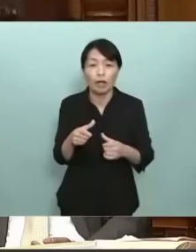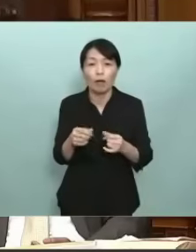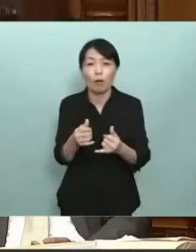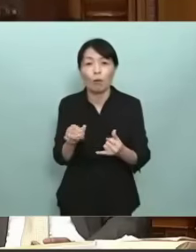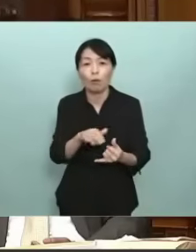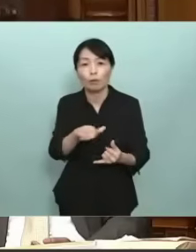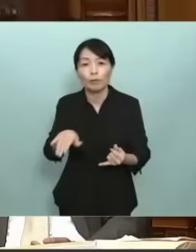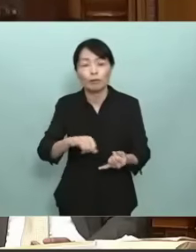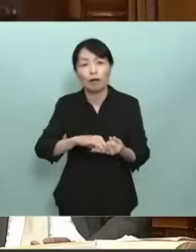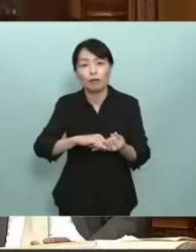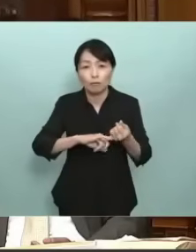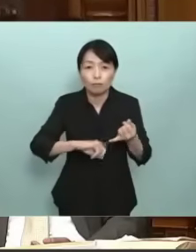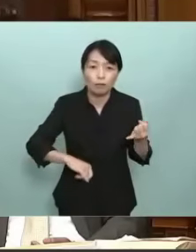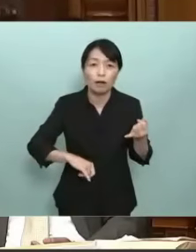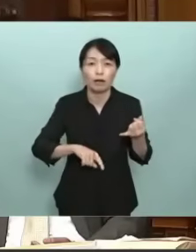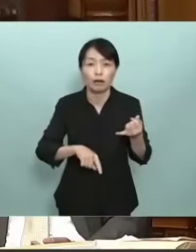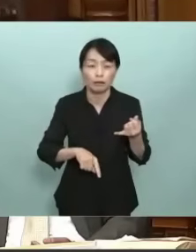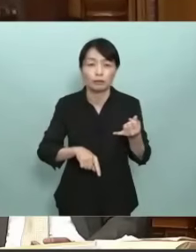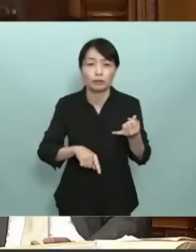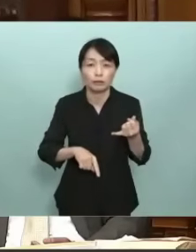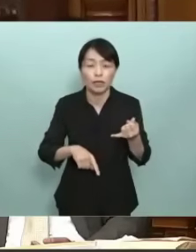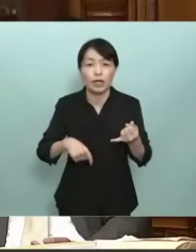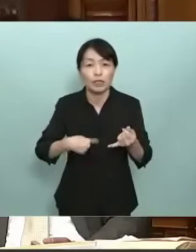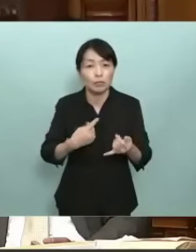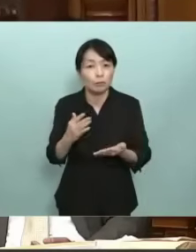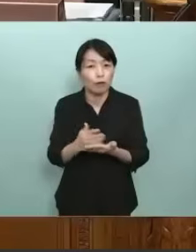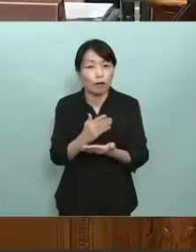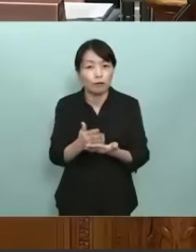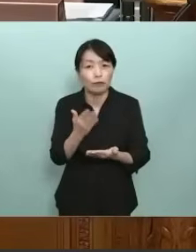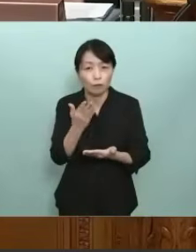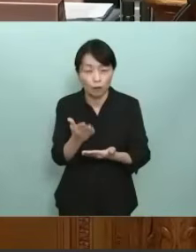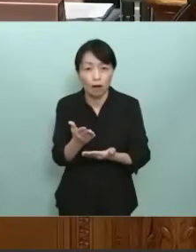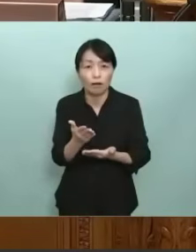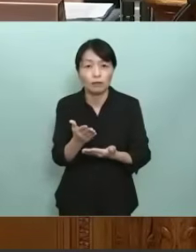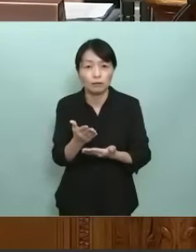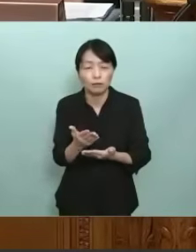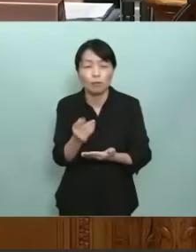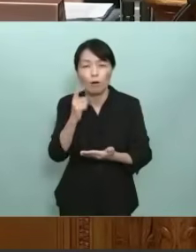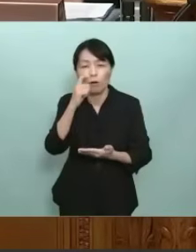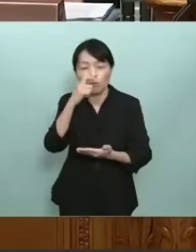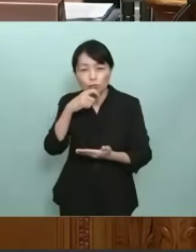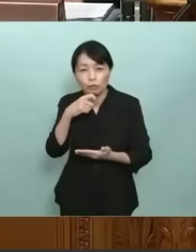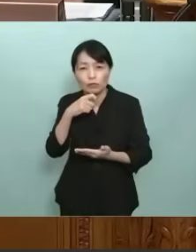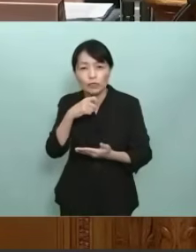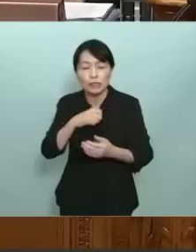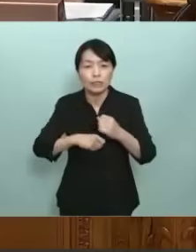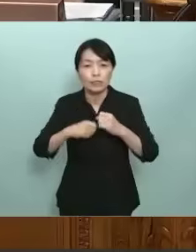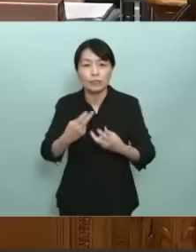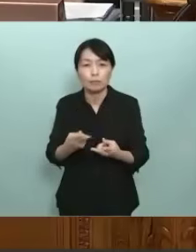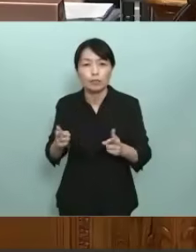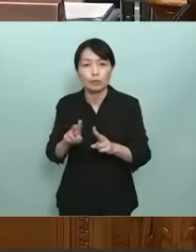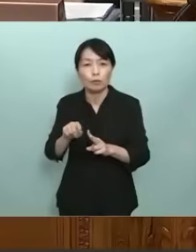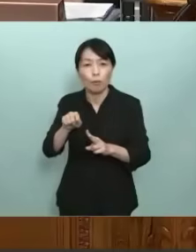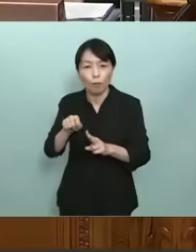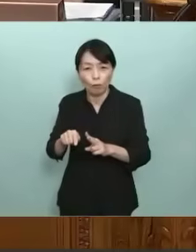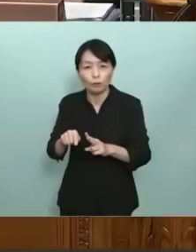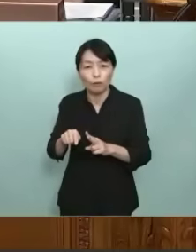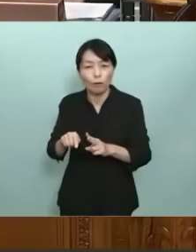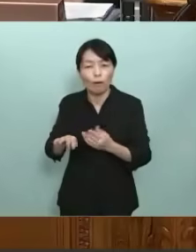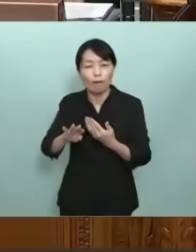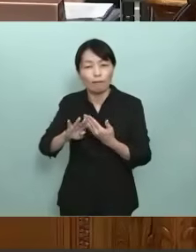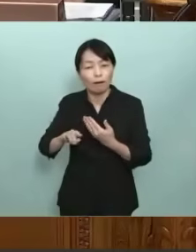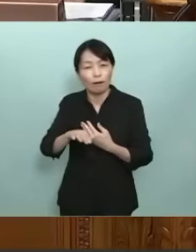約束を保護にしたのはご自身の判断ですか古い自民党に取り込まれ誰かに言わされたのです